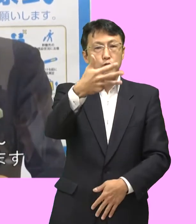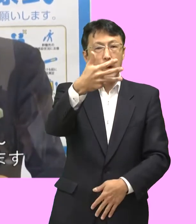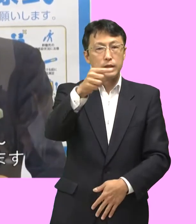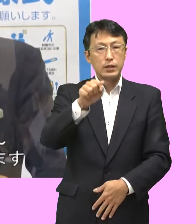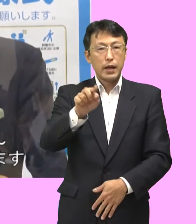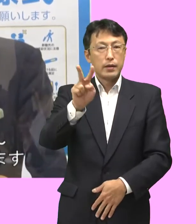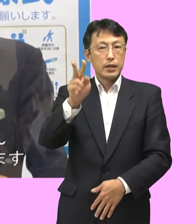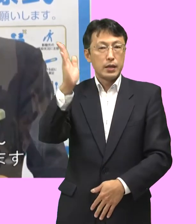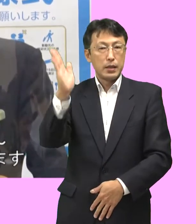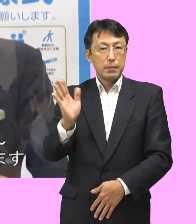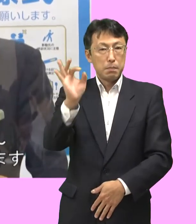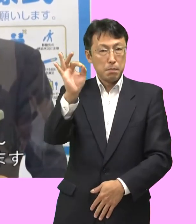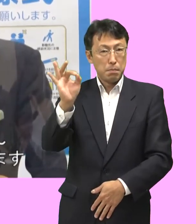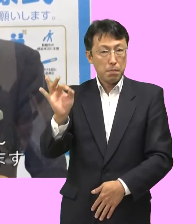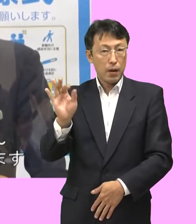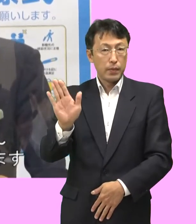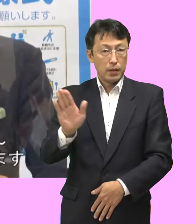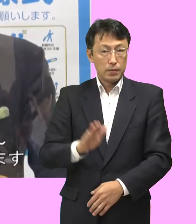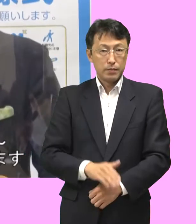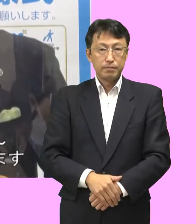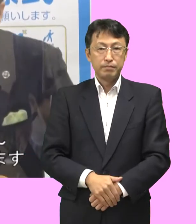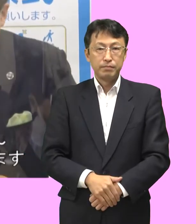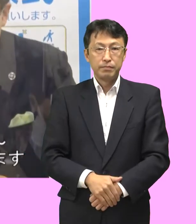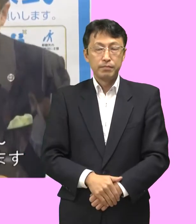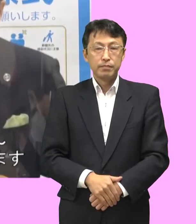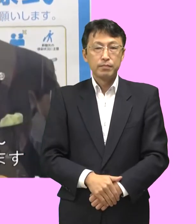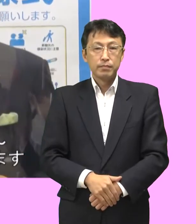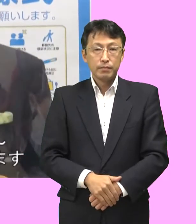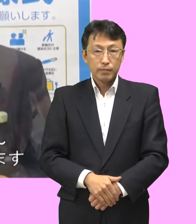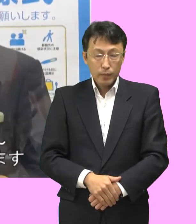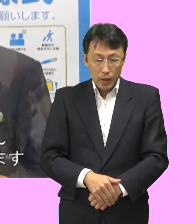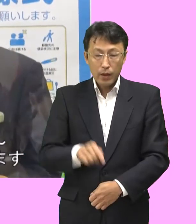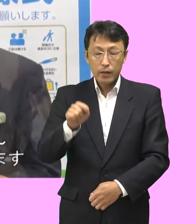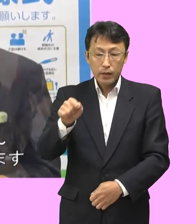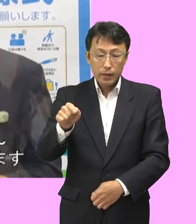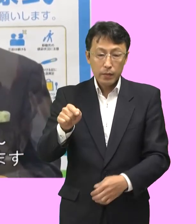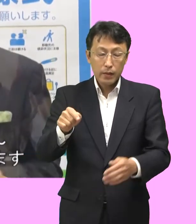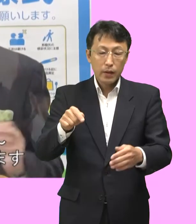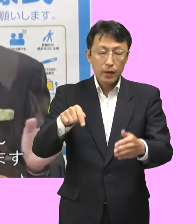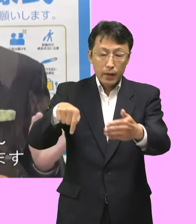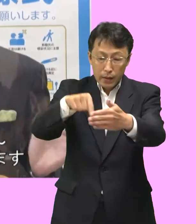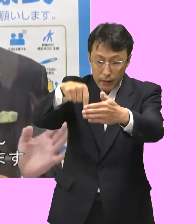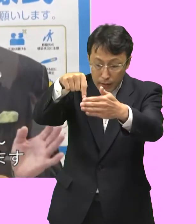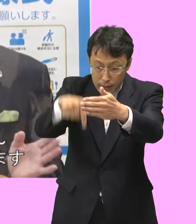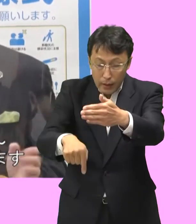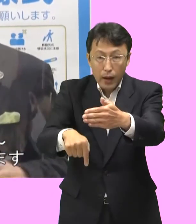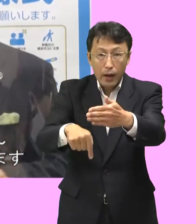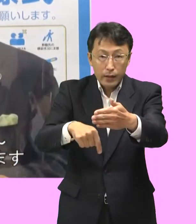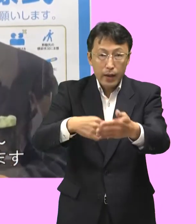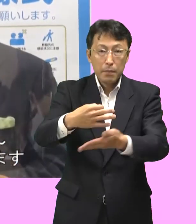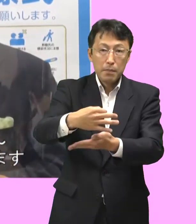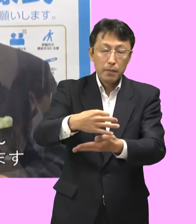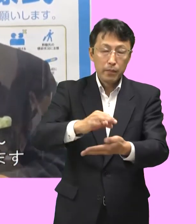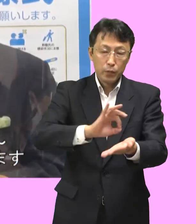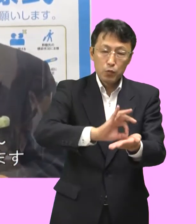68.2% となっております。そして、これまでに使われた額はですね、発行予定総額の、